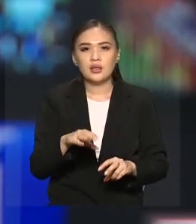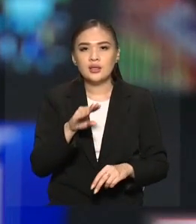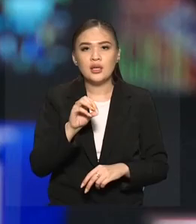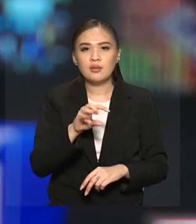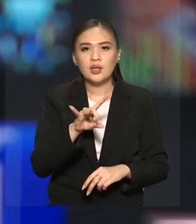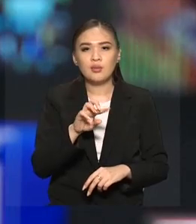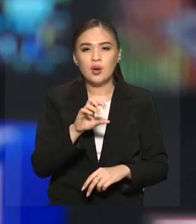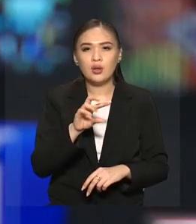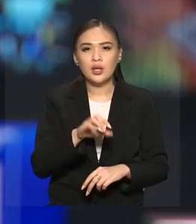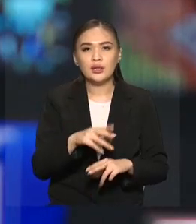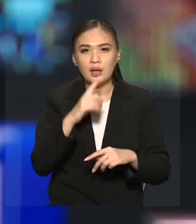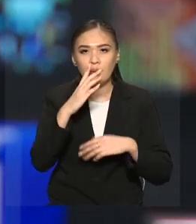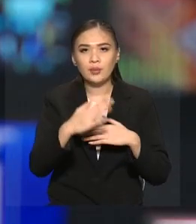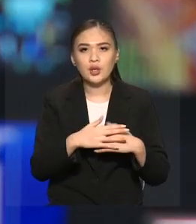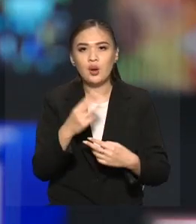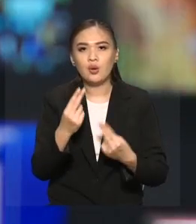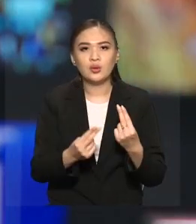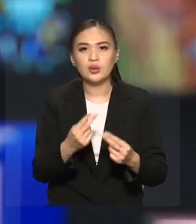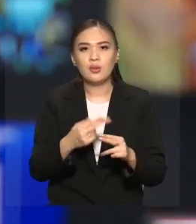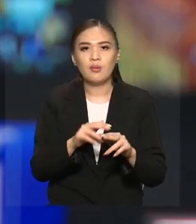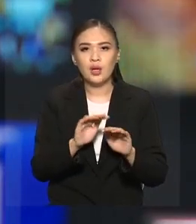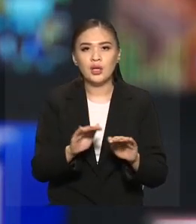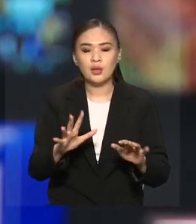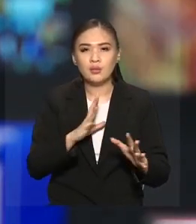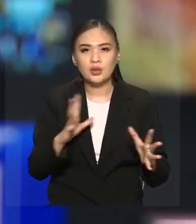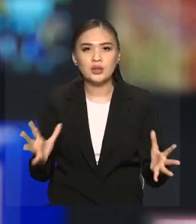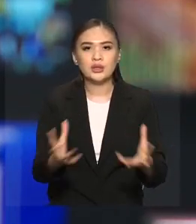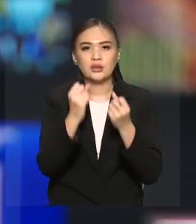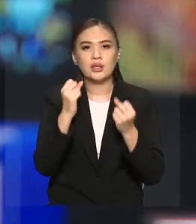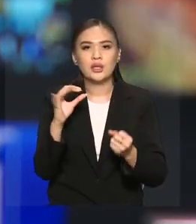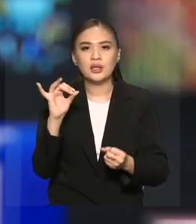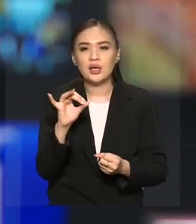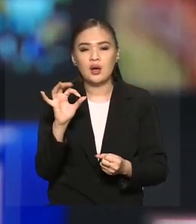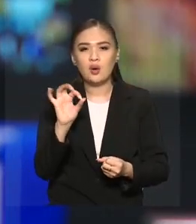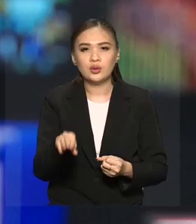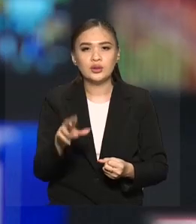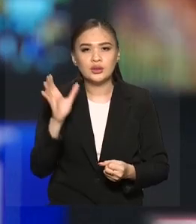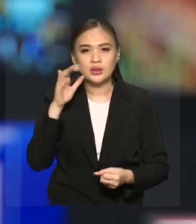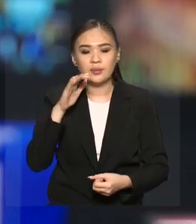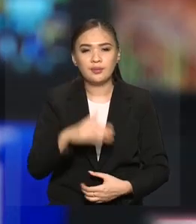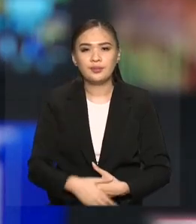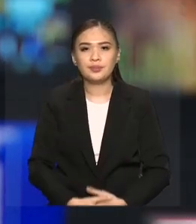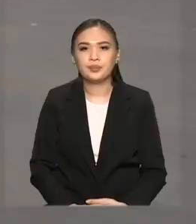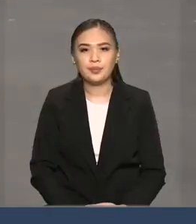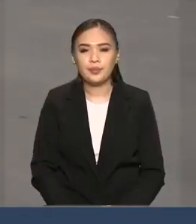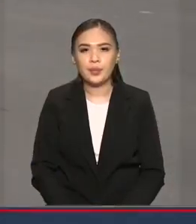болады. Ол жақында ғана ойын балаларын қабаған иттерден құтқарып қалған. Зұлқарнай Ермұратұлы толықтырады.